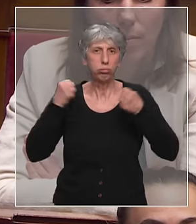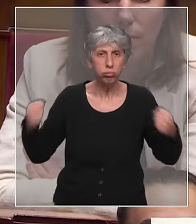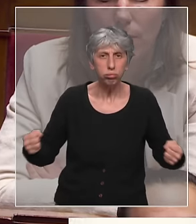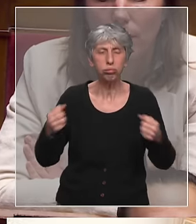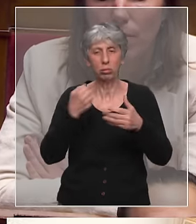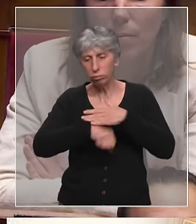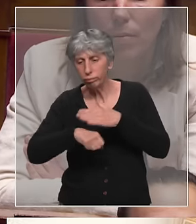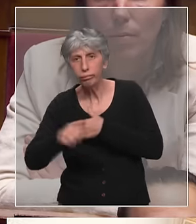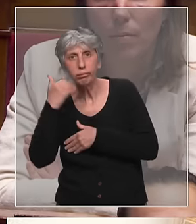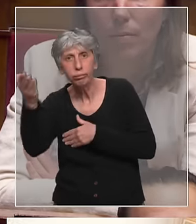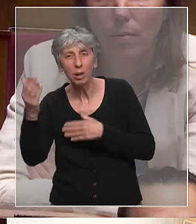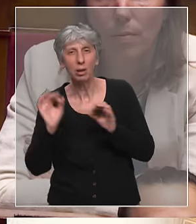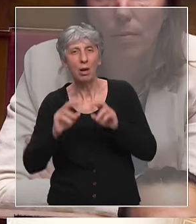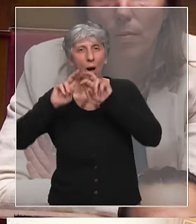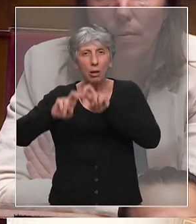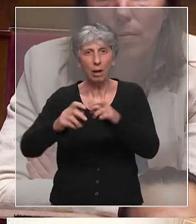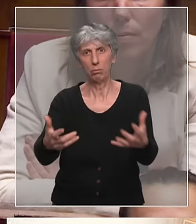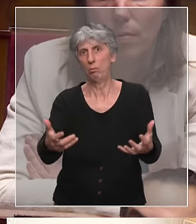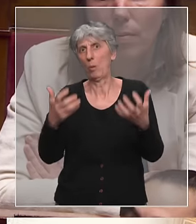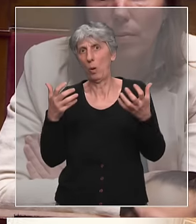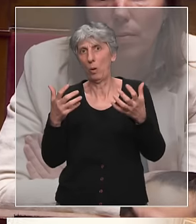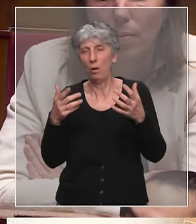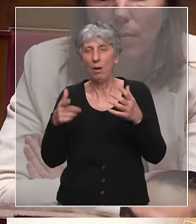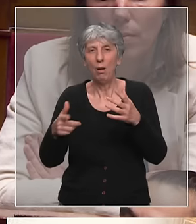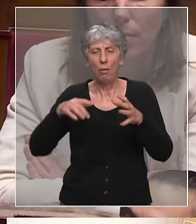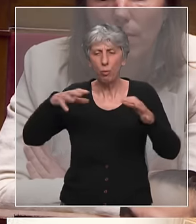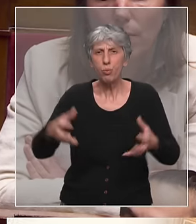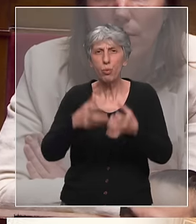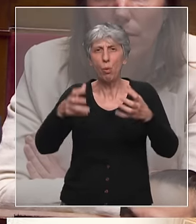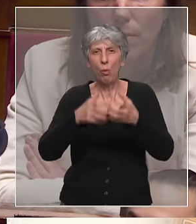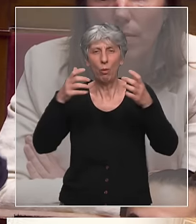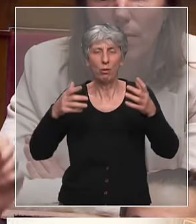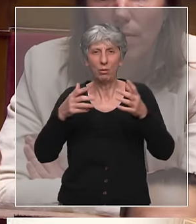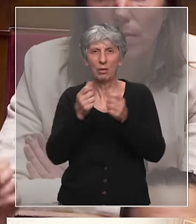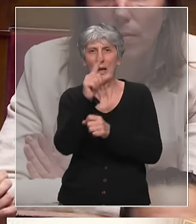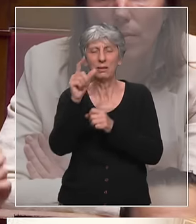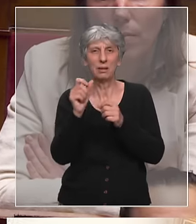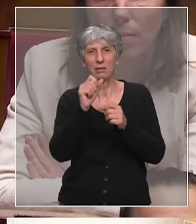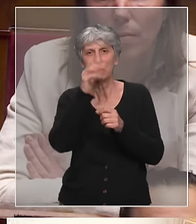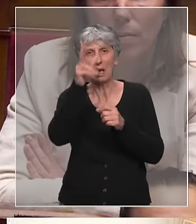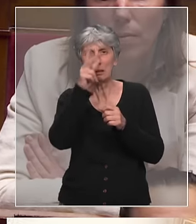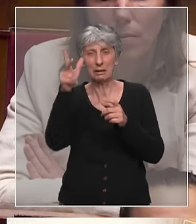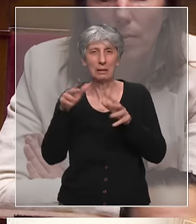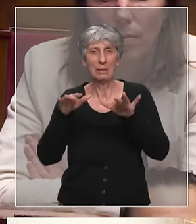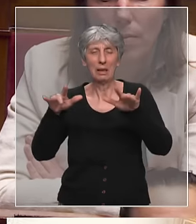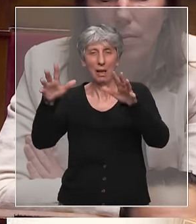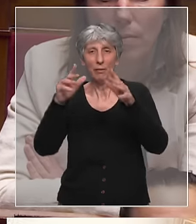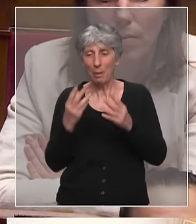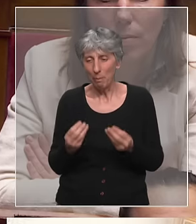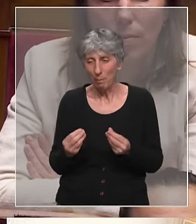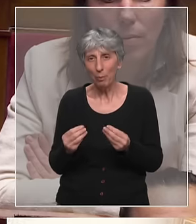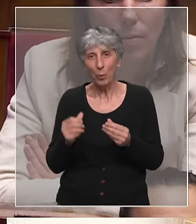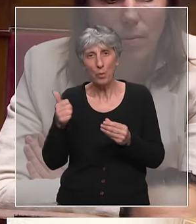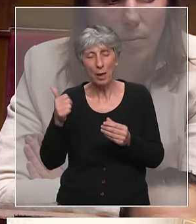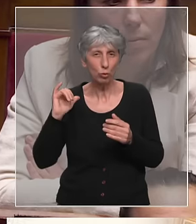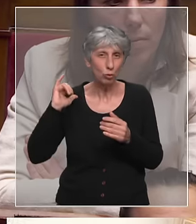fertilité. L'enquête met ainsi en lumière un polluant éternel gazeux et nous montre que de la matière première jusqu'aux additifs, c'est tout